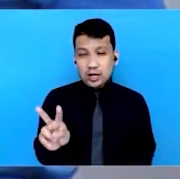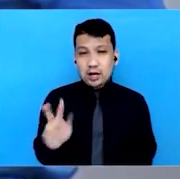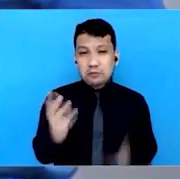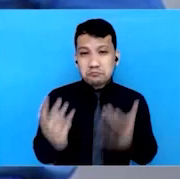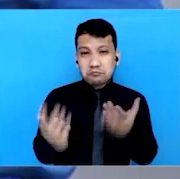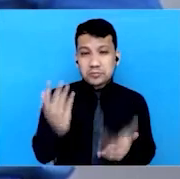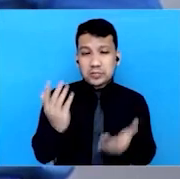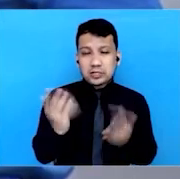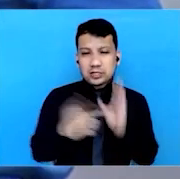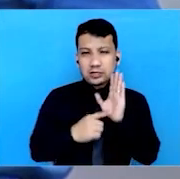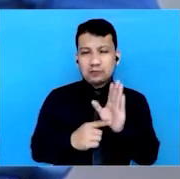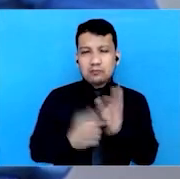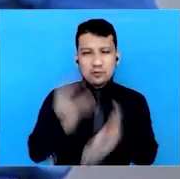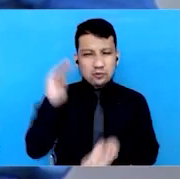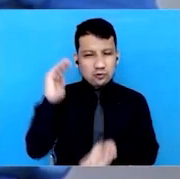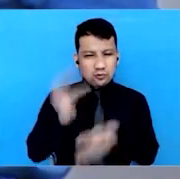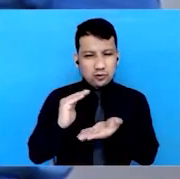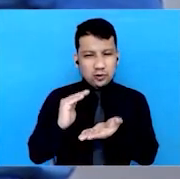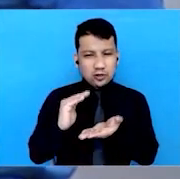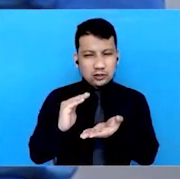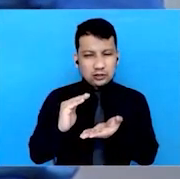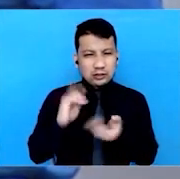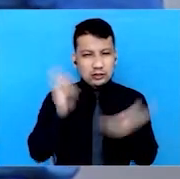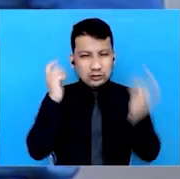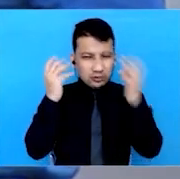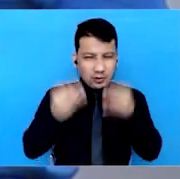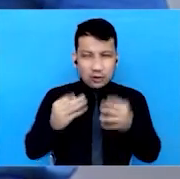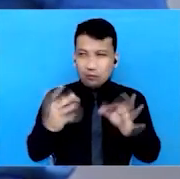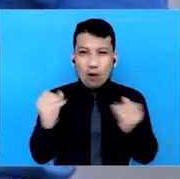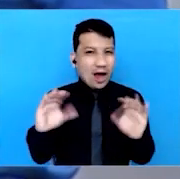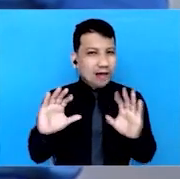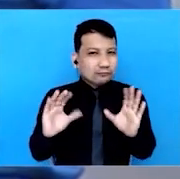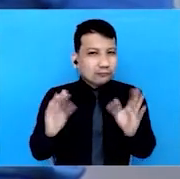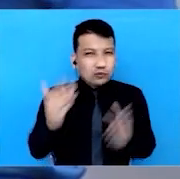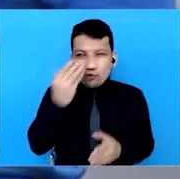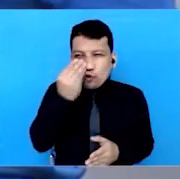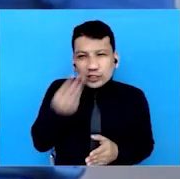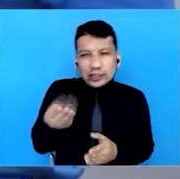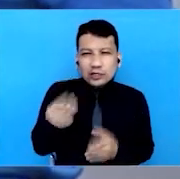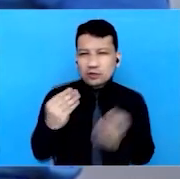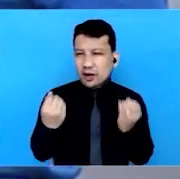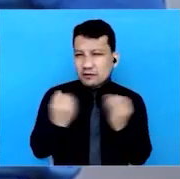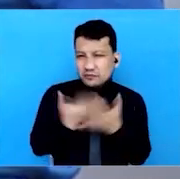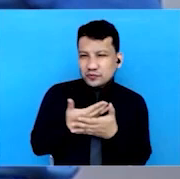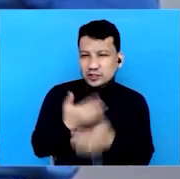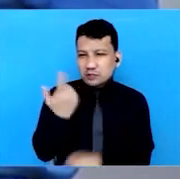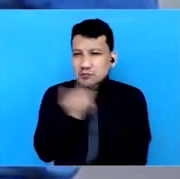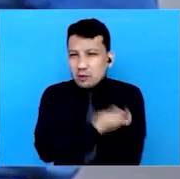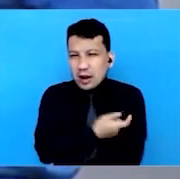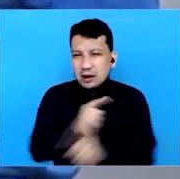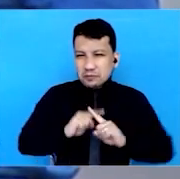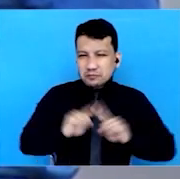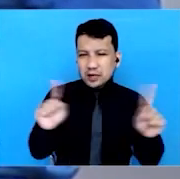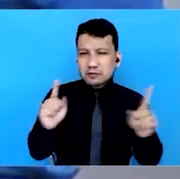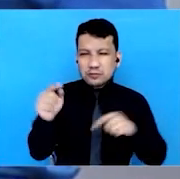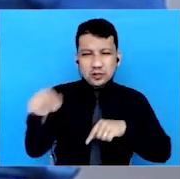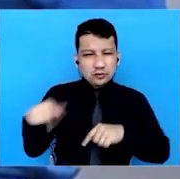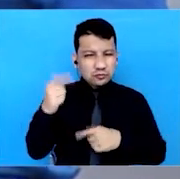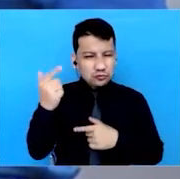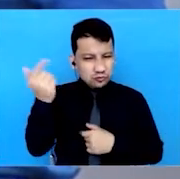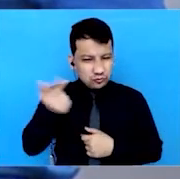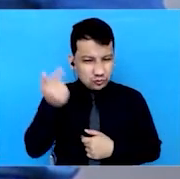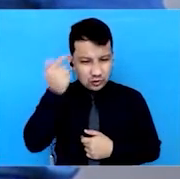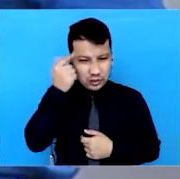na buwawaba ng hesitancy level dito ng mga may takot magpabakuna. Yun nga lang, sa kabila ng kaliwatka ng efforts ng pamahalaan,